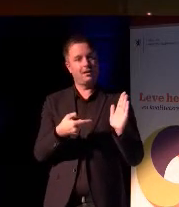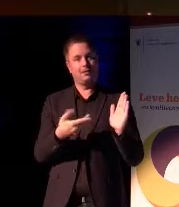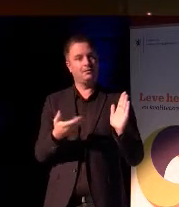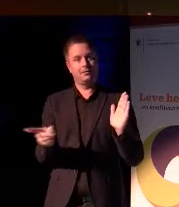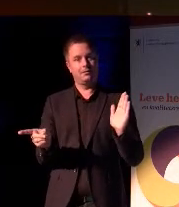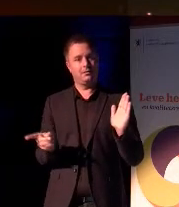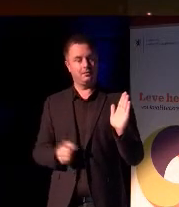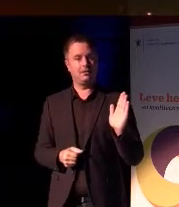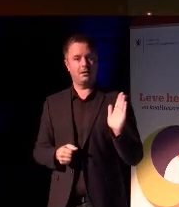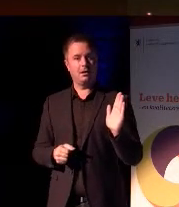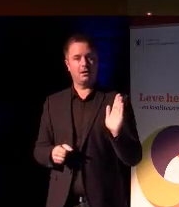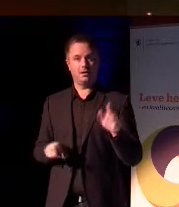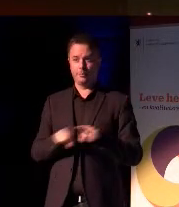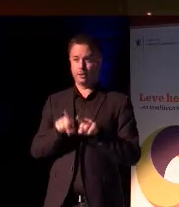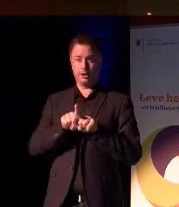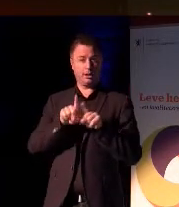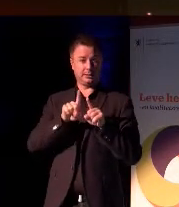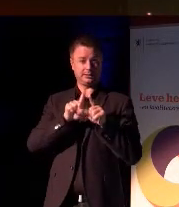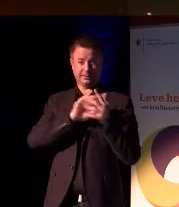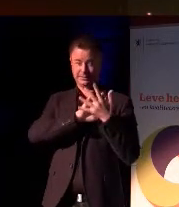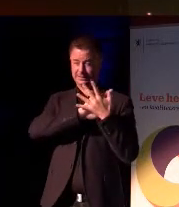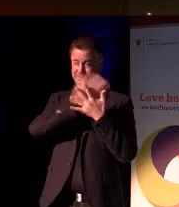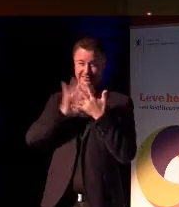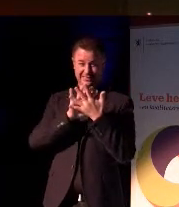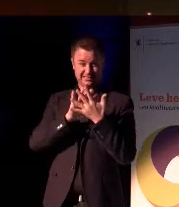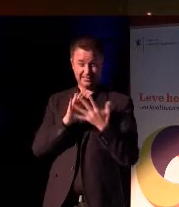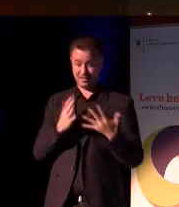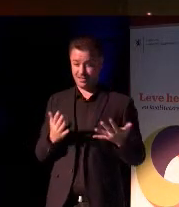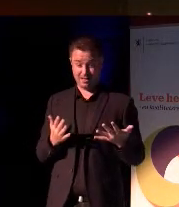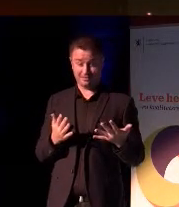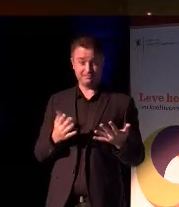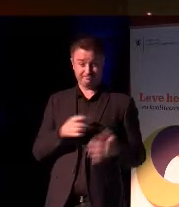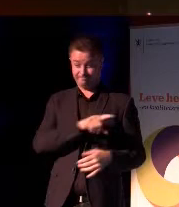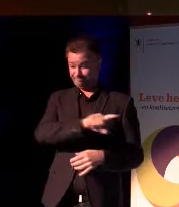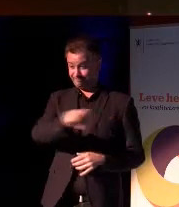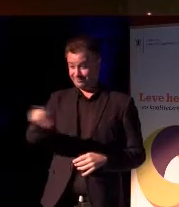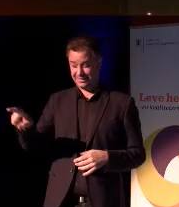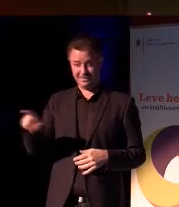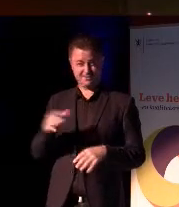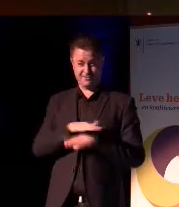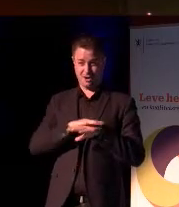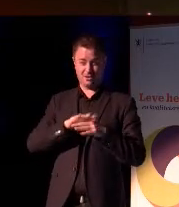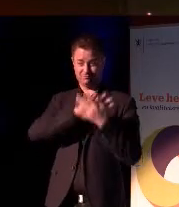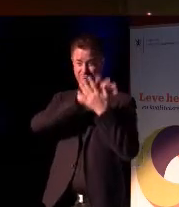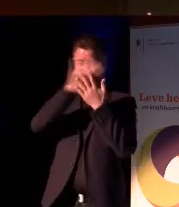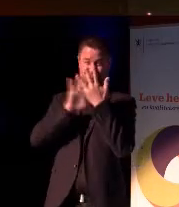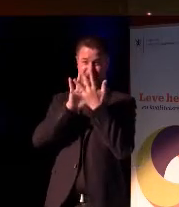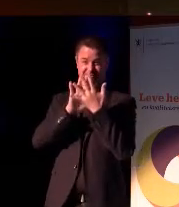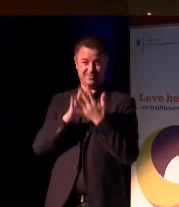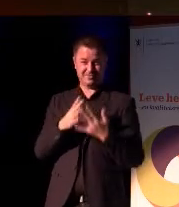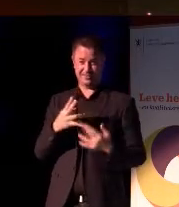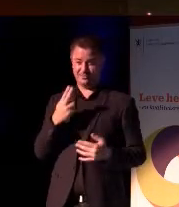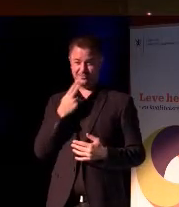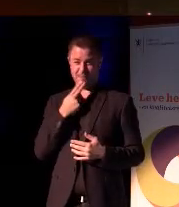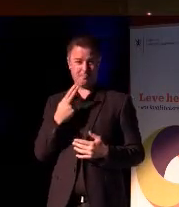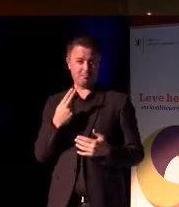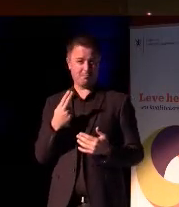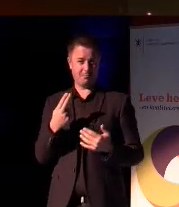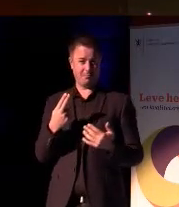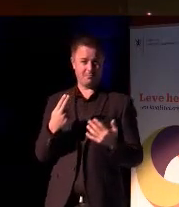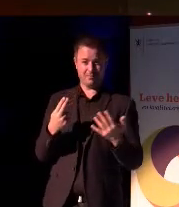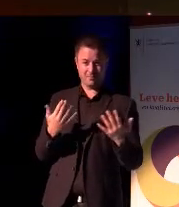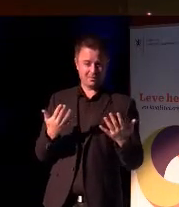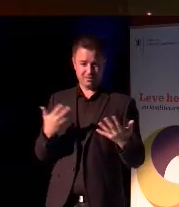Det altså uklarheter, det oppleves som vanskelig ute, og det uklart på hvem som har da den